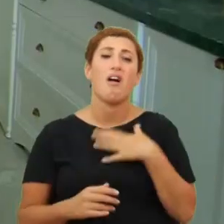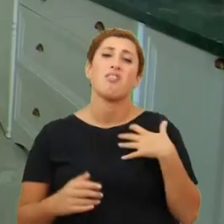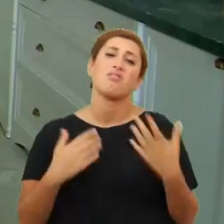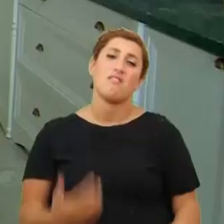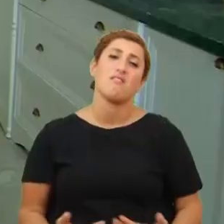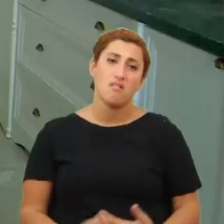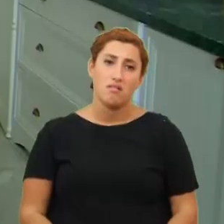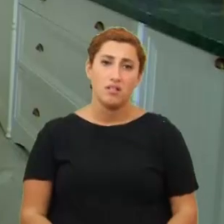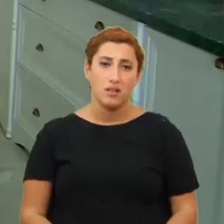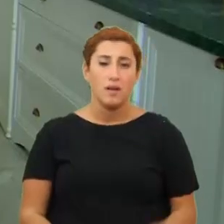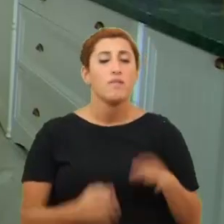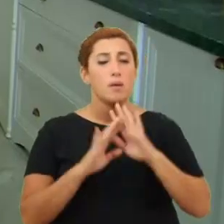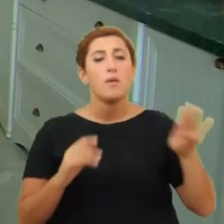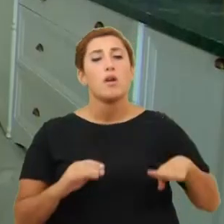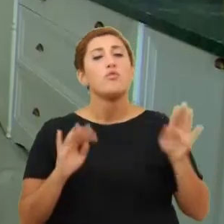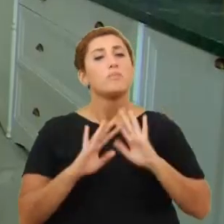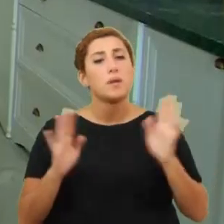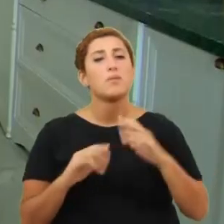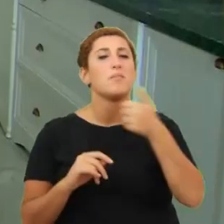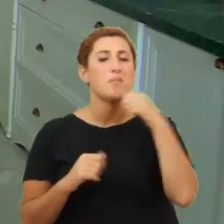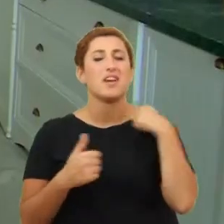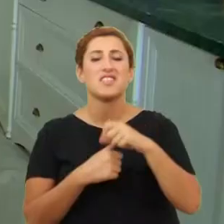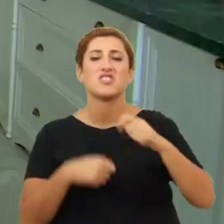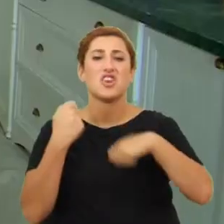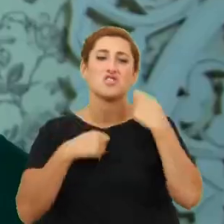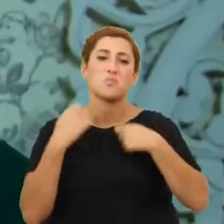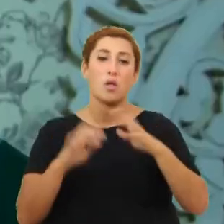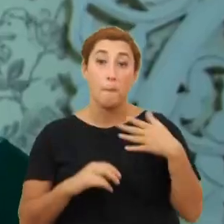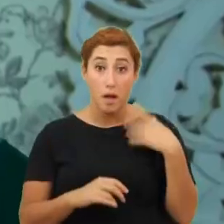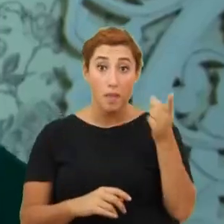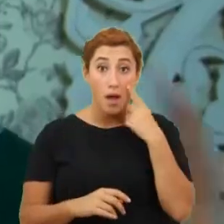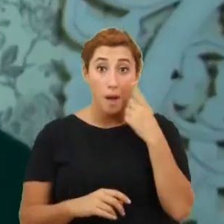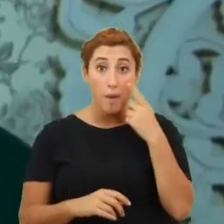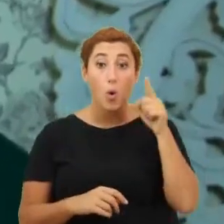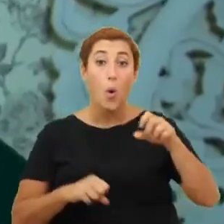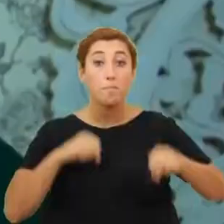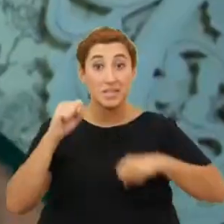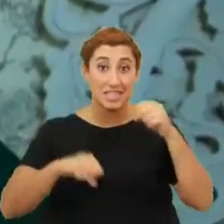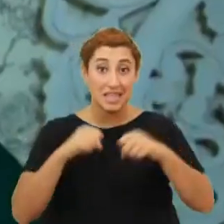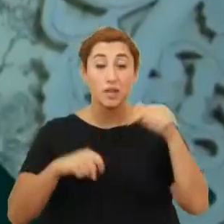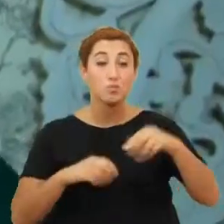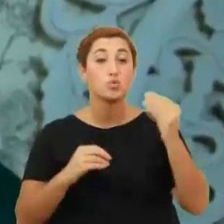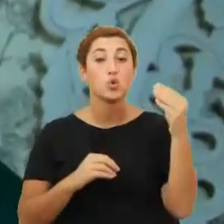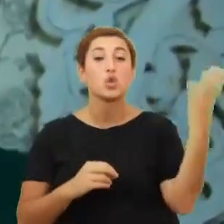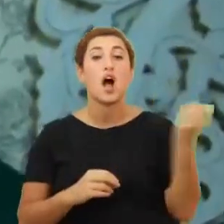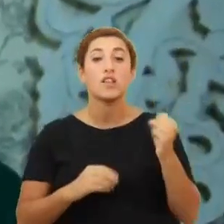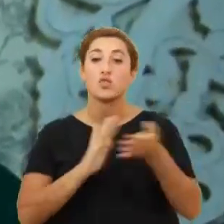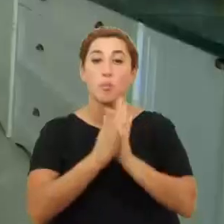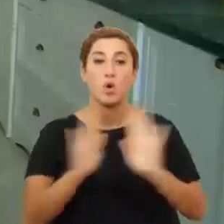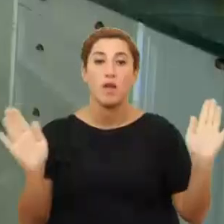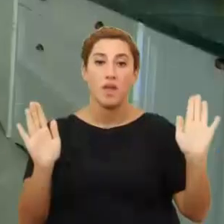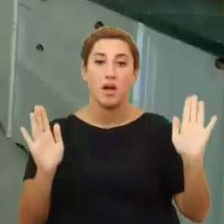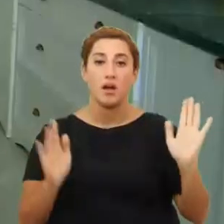ya. Tamam yavrum, tamam. Baban yine saçmalıyor. Bana bak. O bisiklet bu çocuğa alınacak o